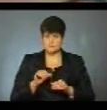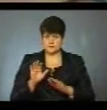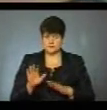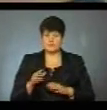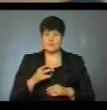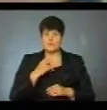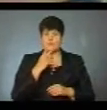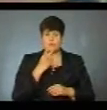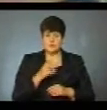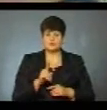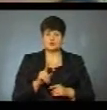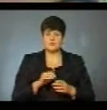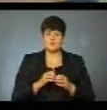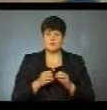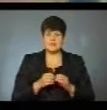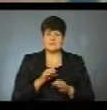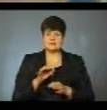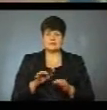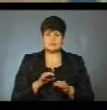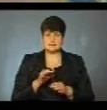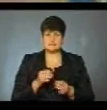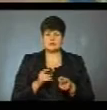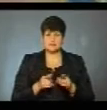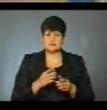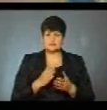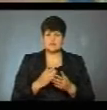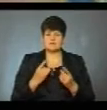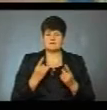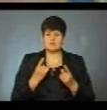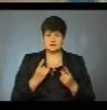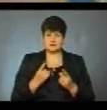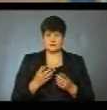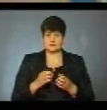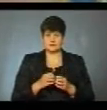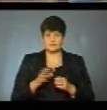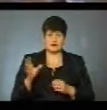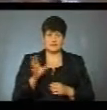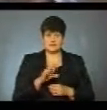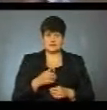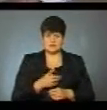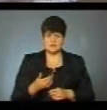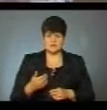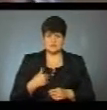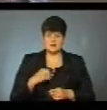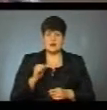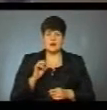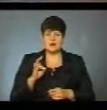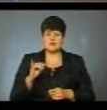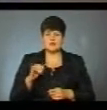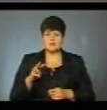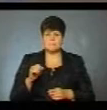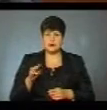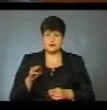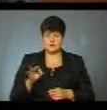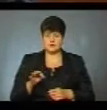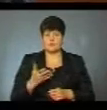ми побачимо, що проблема сирітства, направду, це є таким досить великим викликом для всіх нас. Аніматори «Ботан» і «Піпетка»